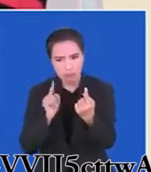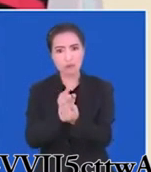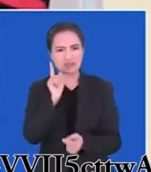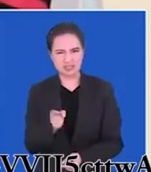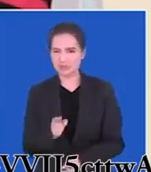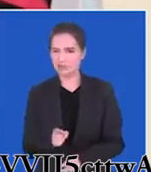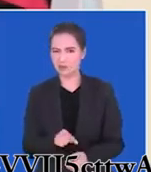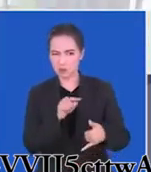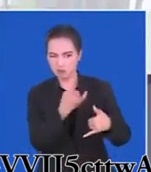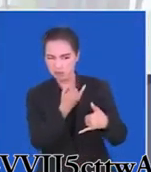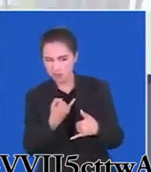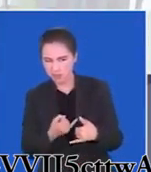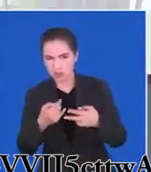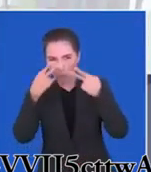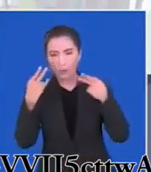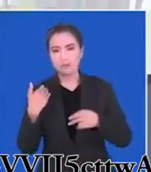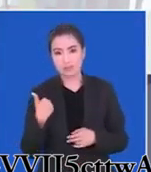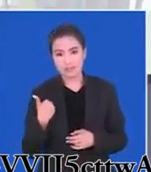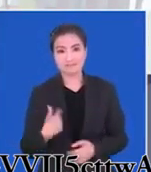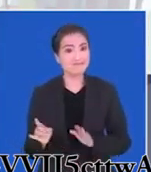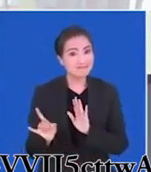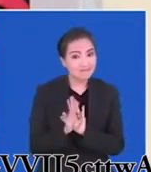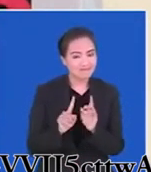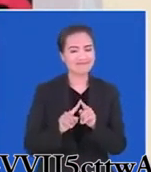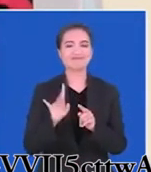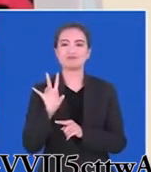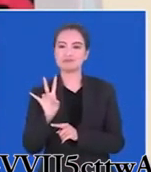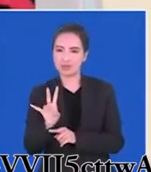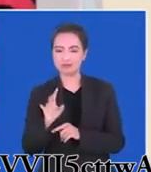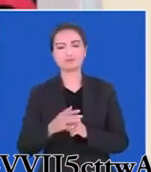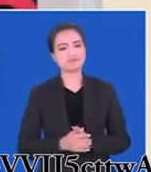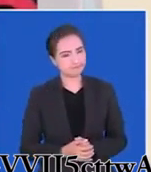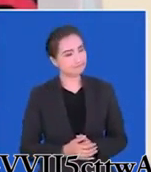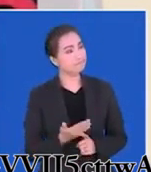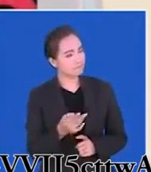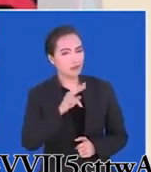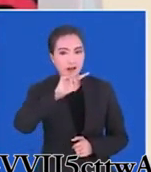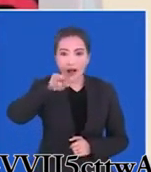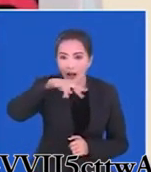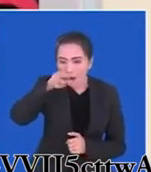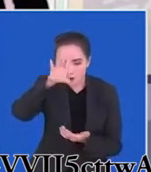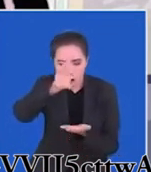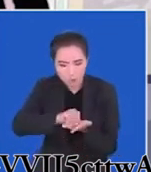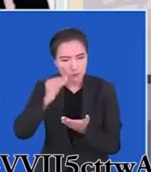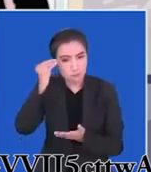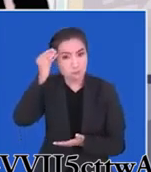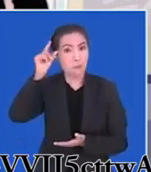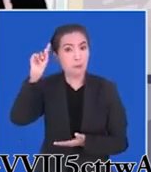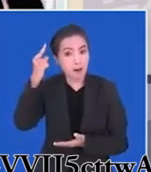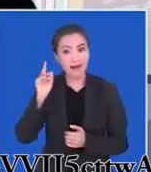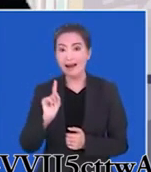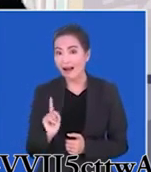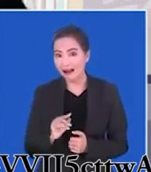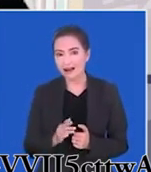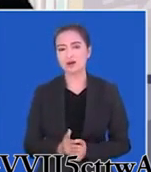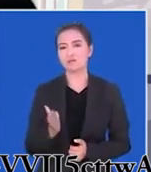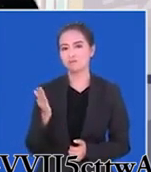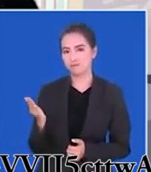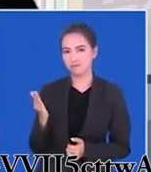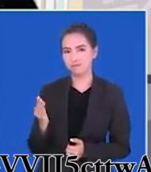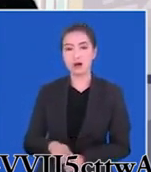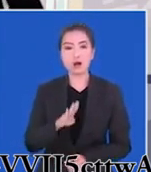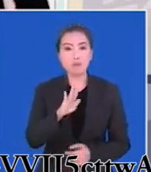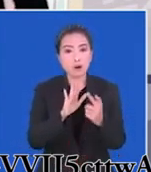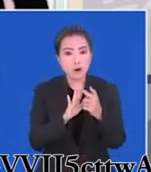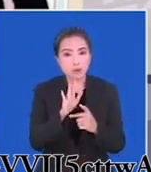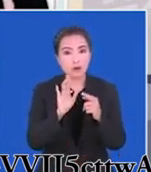สก็อื่นกันเยอะสุดท้ายแล้วฮะมาที่ข้อที่7ดีกว่าเพื่อจะหาข้อมูลให้ได้ความรู้ใหม่ใช้ฟังก์ชันบุ๊กมาร์ก